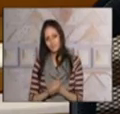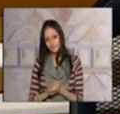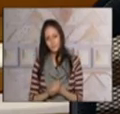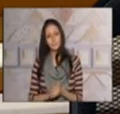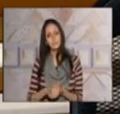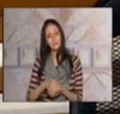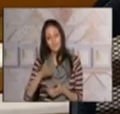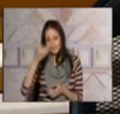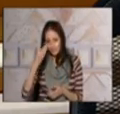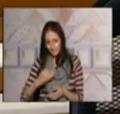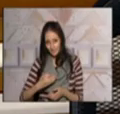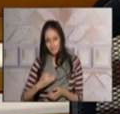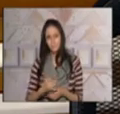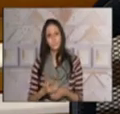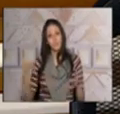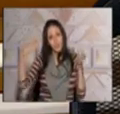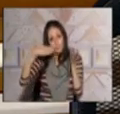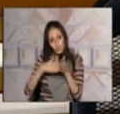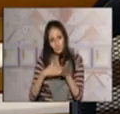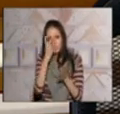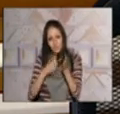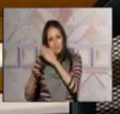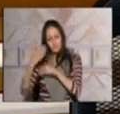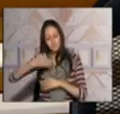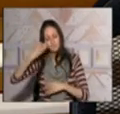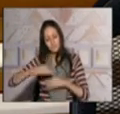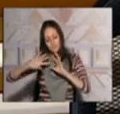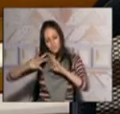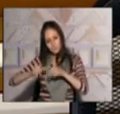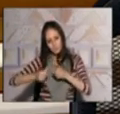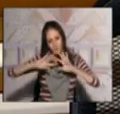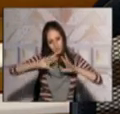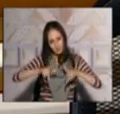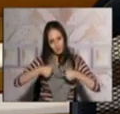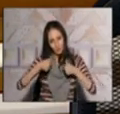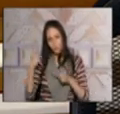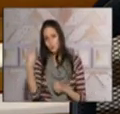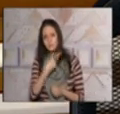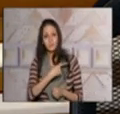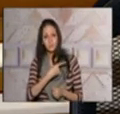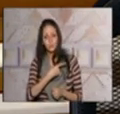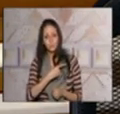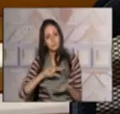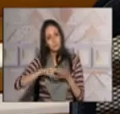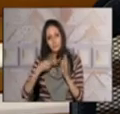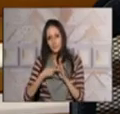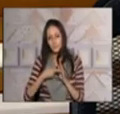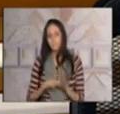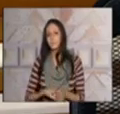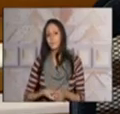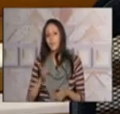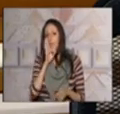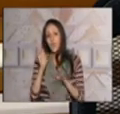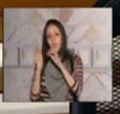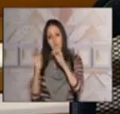لا حتى الموظف القديم لازم يطور نفسه، لازم يطور نفسه عن طريق ان هو ياخد كورسات، يطور نفسه ان هو